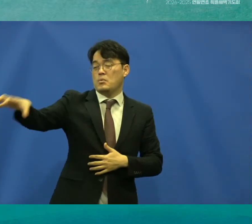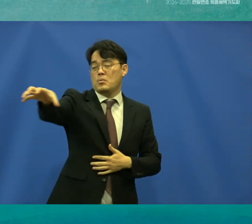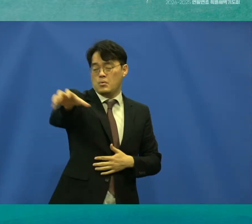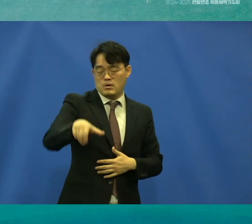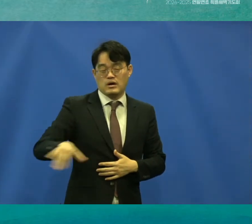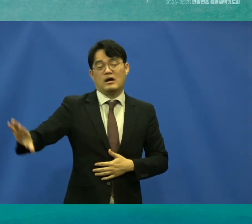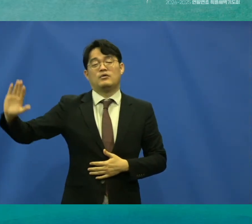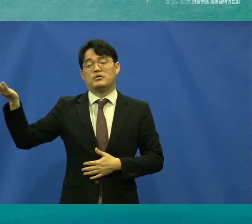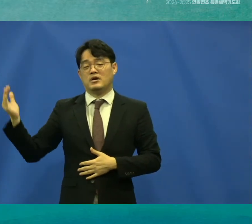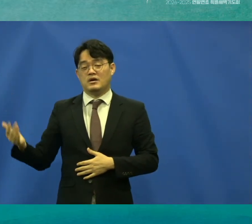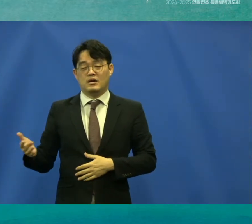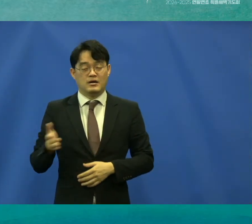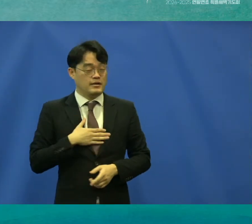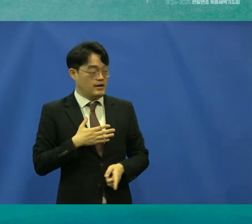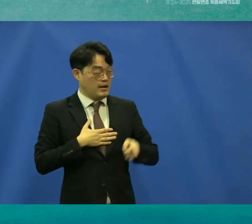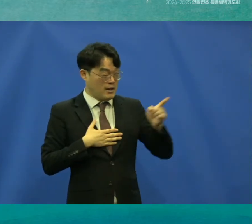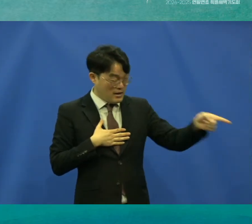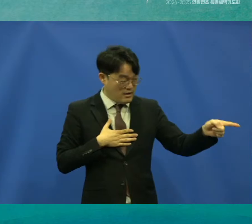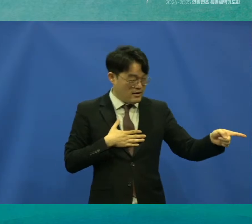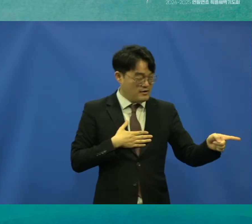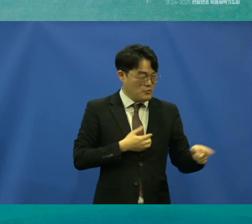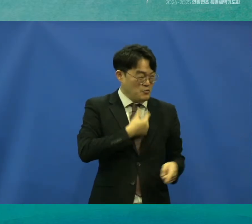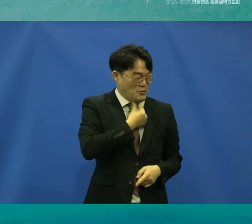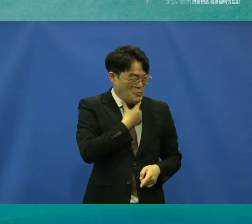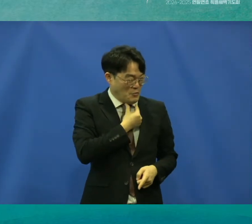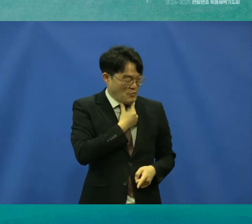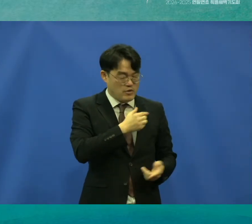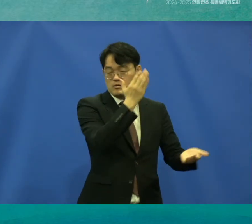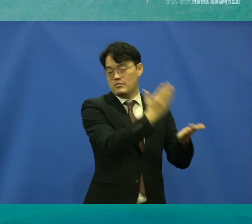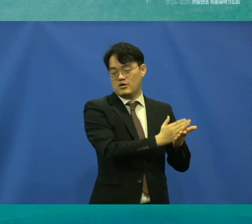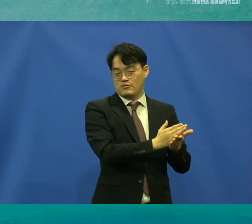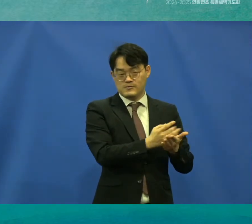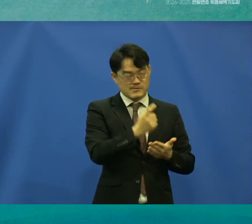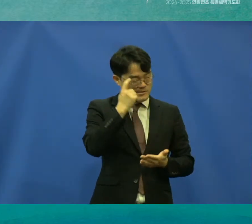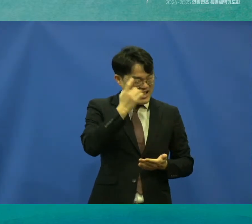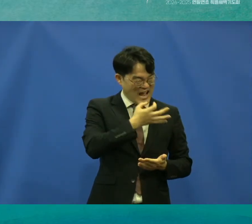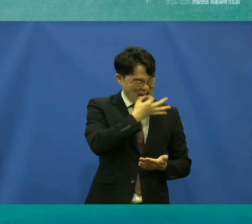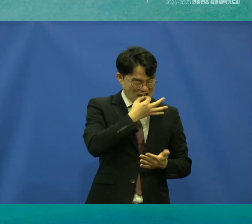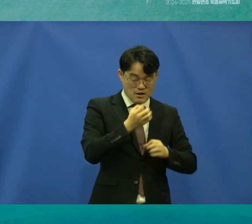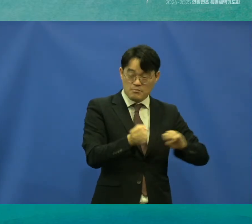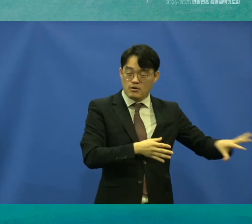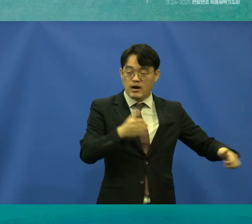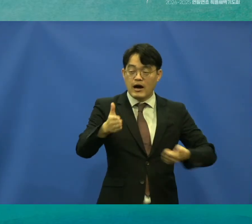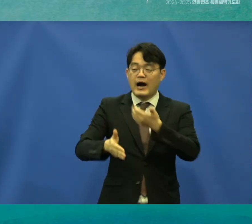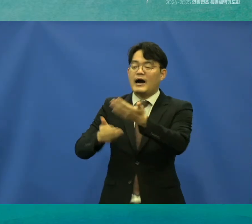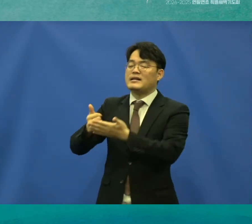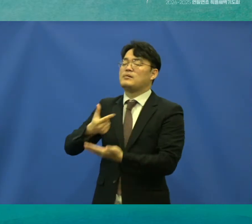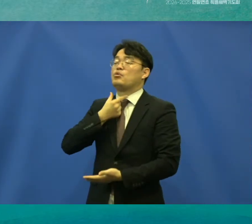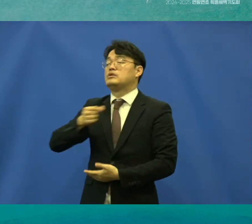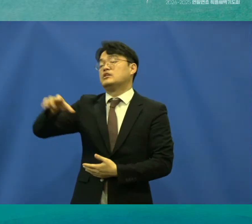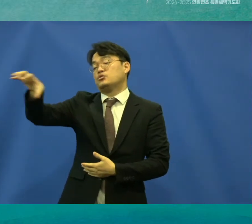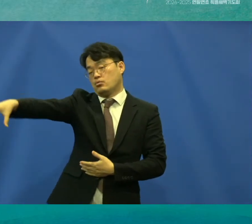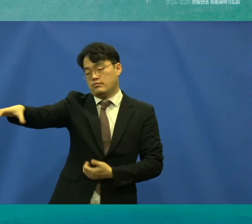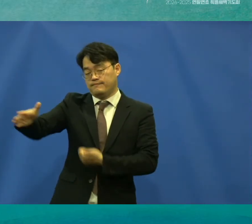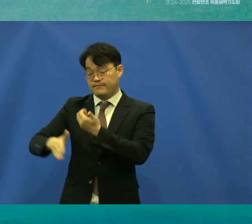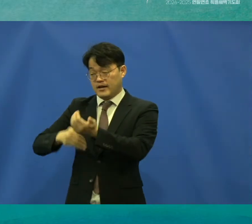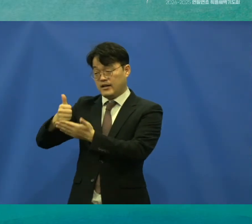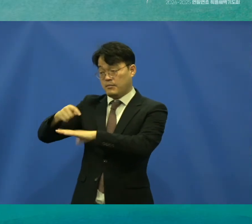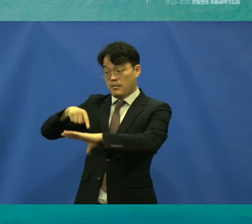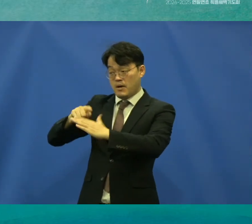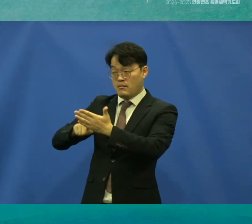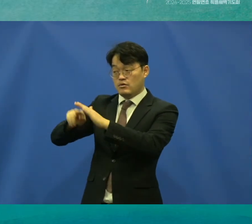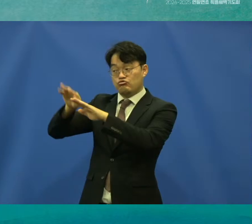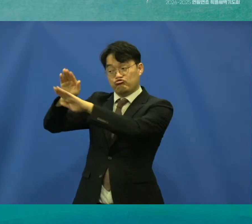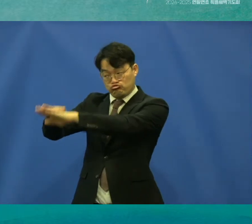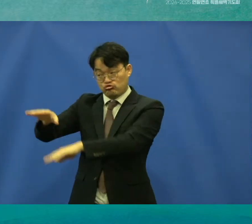그 야망을 버리고 하나님의 관심, 하나님의 마음이 있는 곳으로 가야 돼요. 오늘 또 니느웨에서